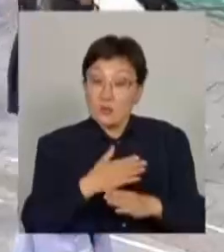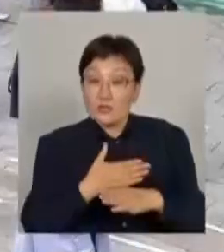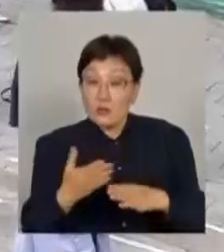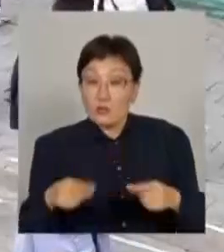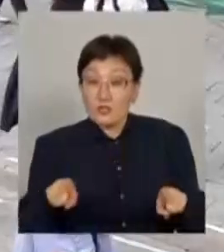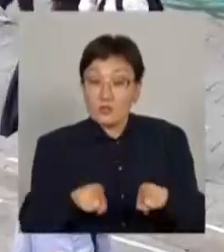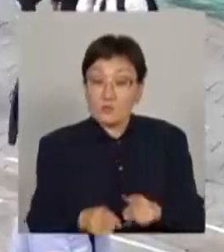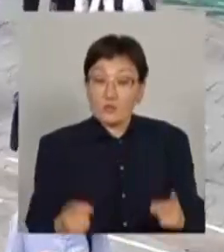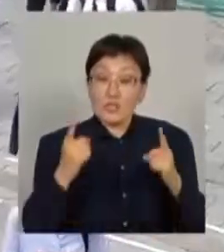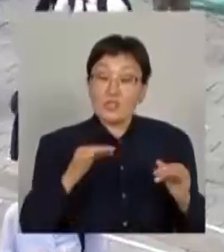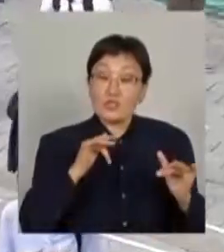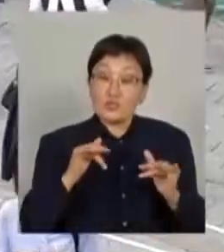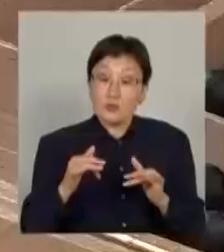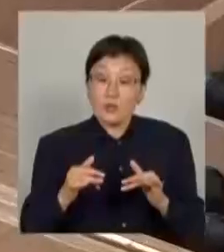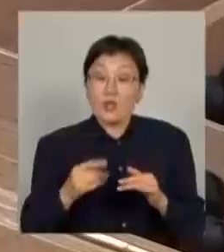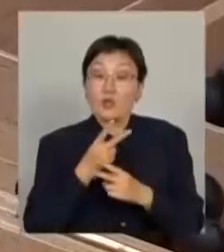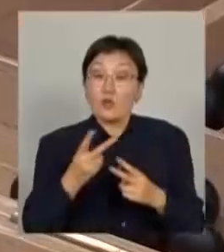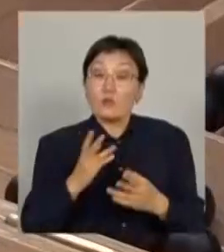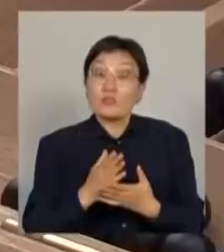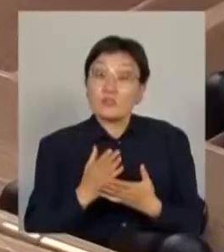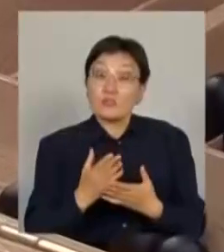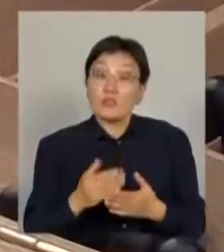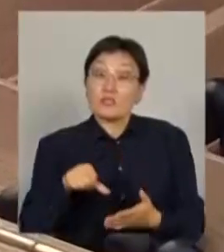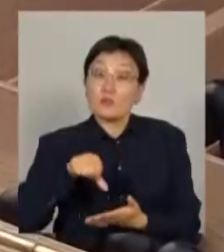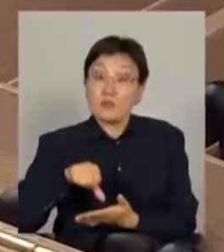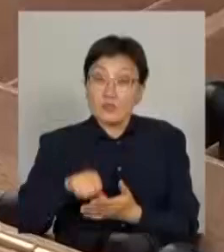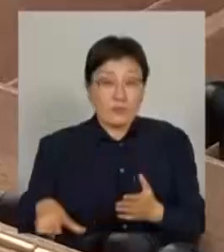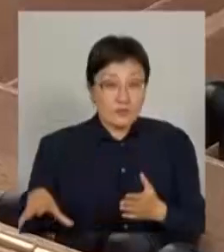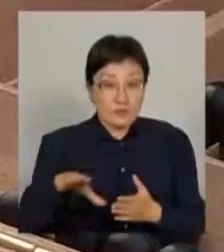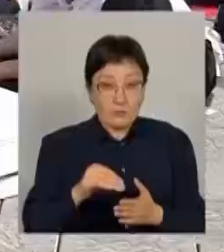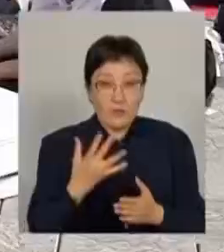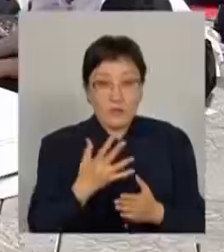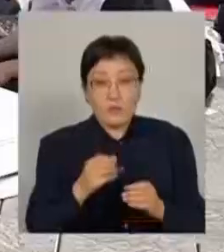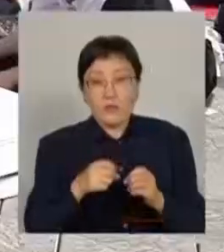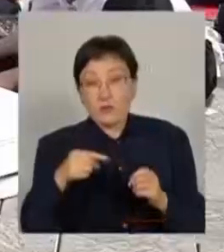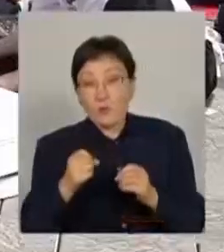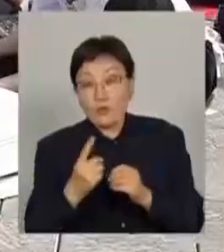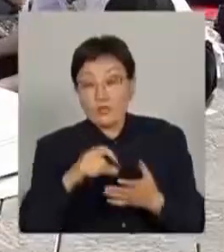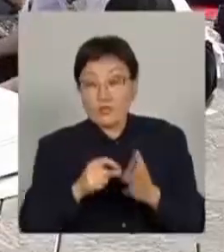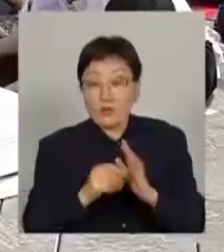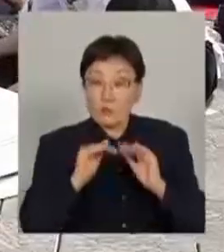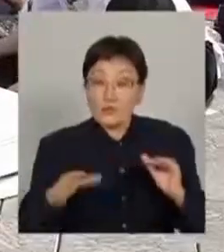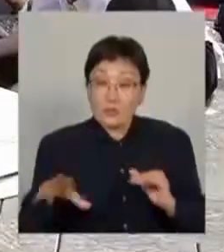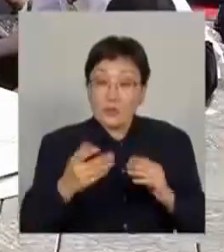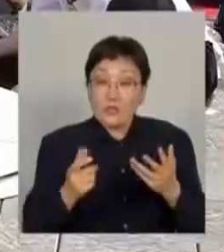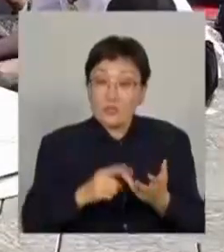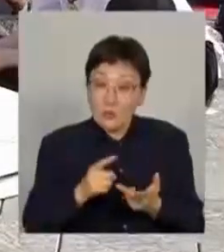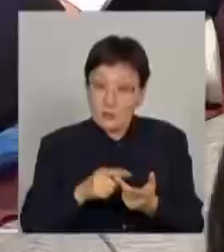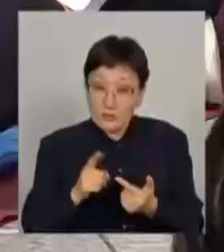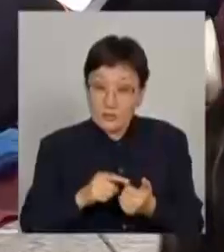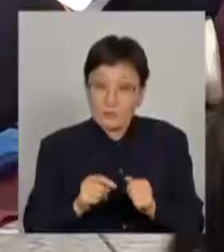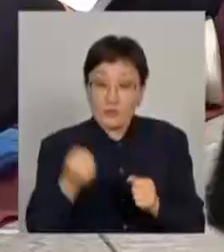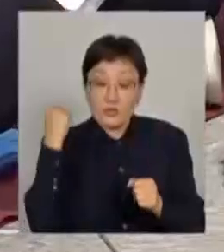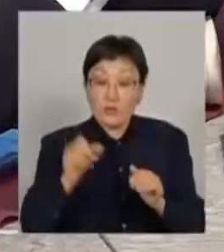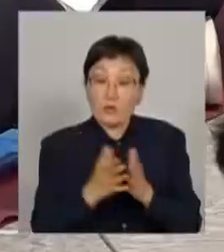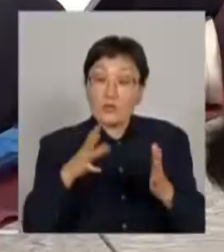кейін осындай ауқымды іс-шараның куәсі болып тұрмыз. Мұндағы қатысушылардың бәрі 5 пен 11-ші сынып оқушылары. Бәрін санап шықтық. Рекордтық